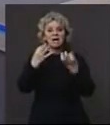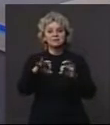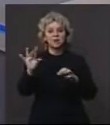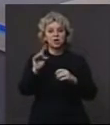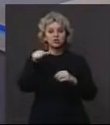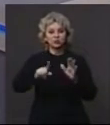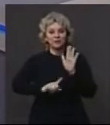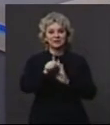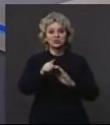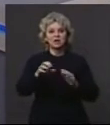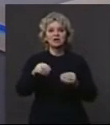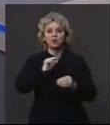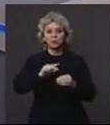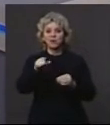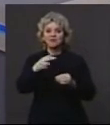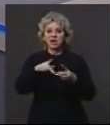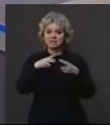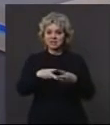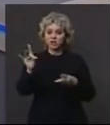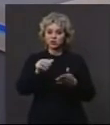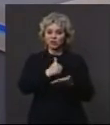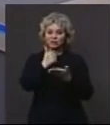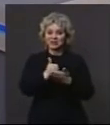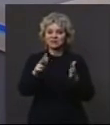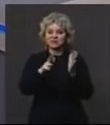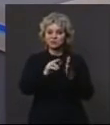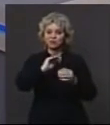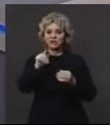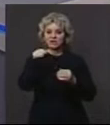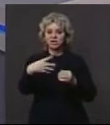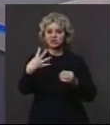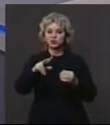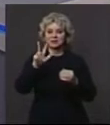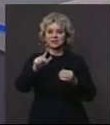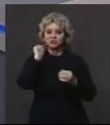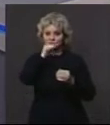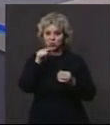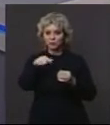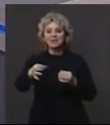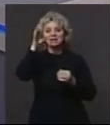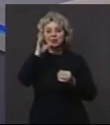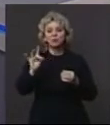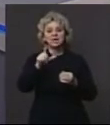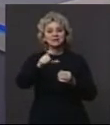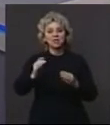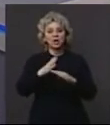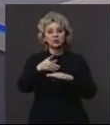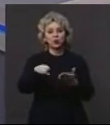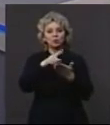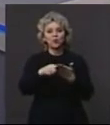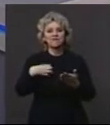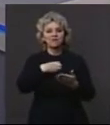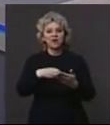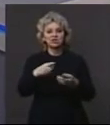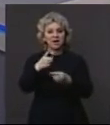Освобождение Ростова началось с операции на вокзале «Ростов-Главный» 8 февраля 43-го года. Напомнить ростовчанам и гостям города о